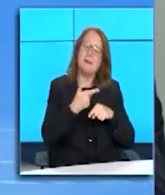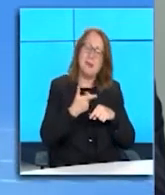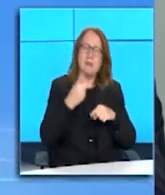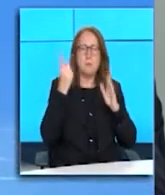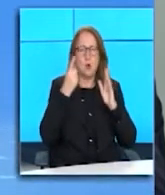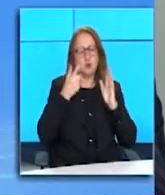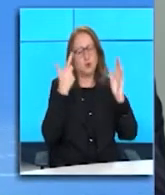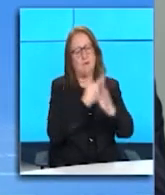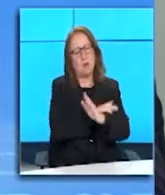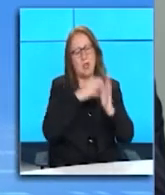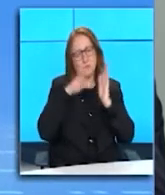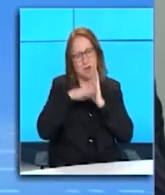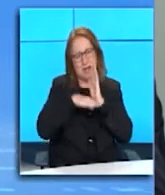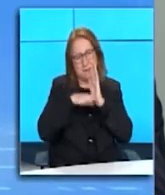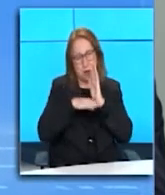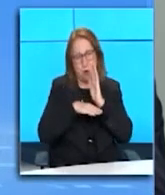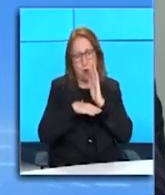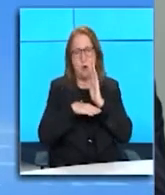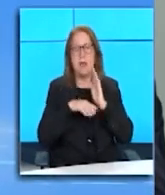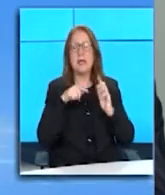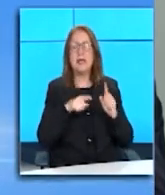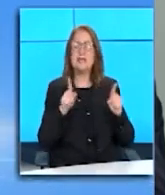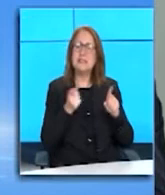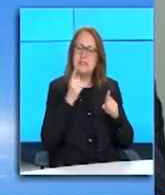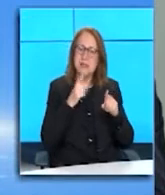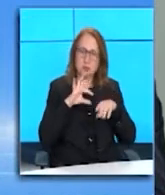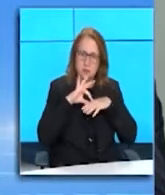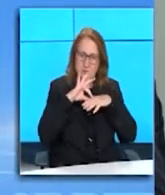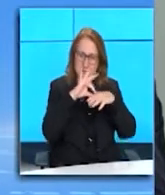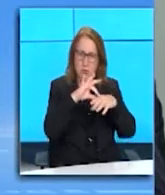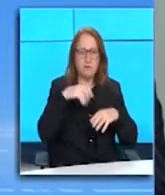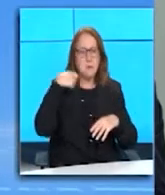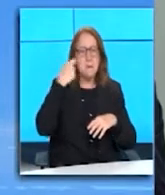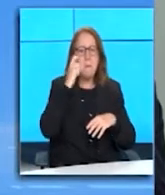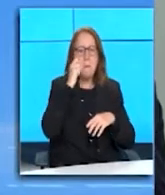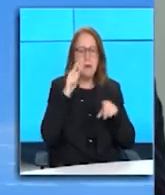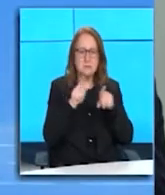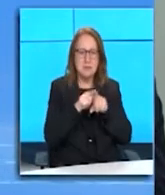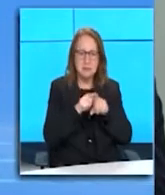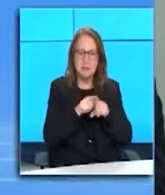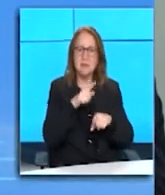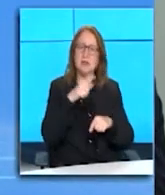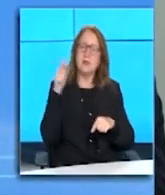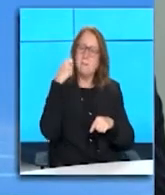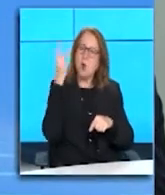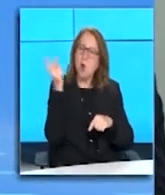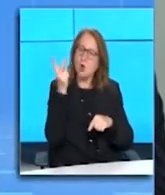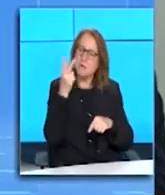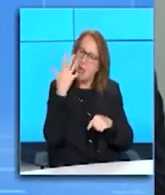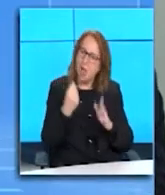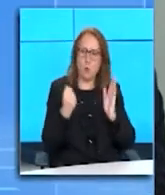χαμηλότερη και συνήθως συνοδεύεται από ενήλικες γονείς που μπορεί να έχουν ολοκληρώσει τον εμβολιασμό τους, δίνεται η δυνατότητα